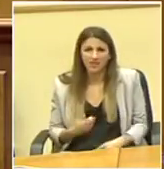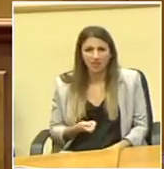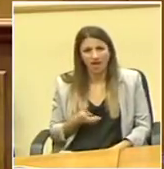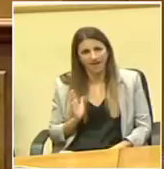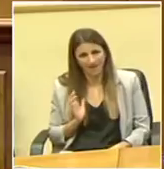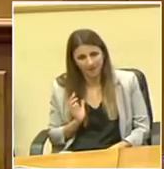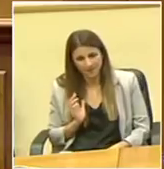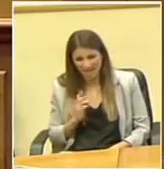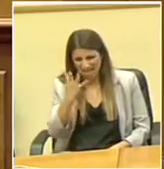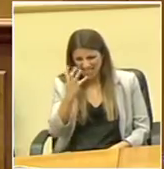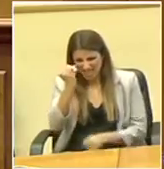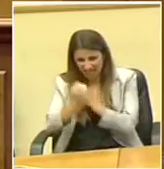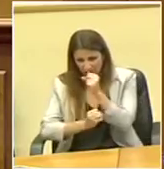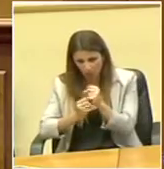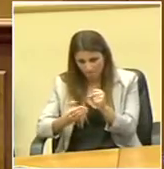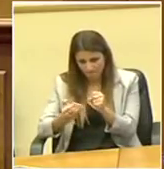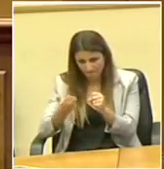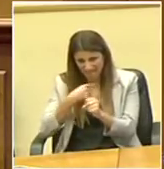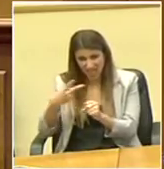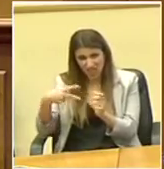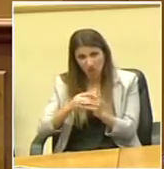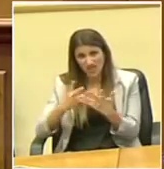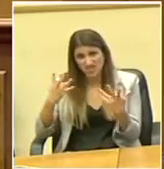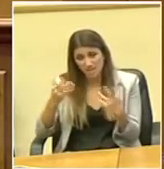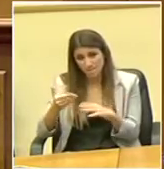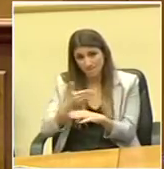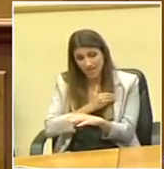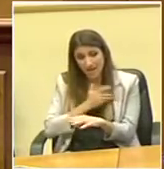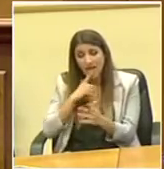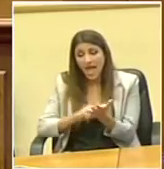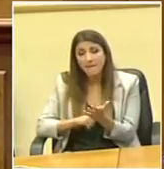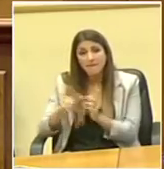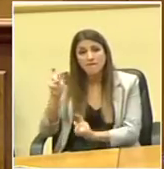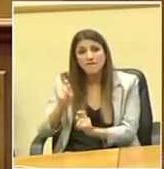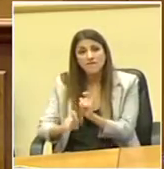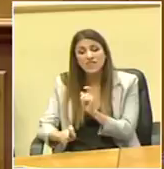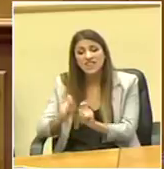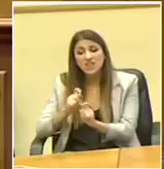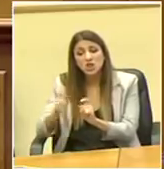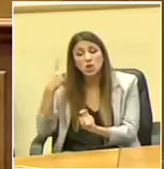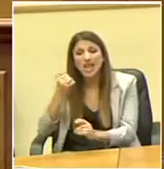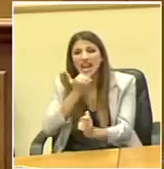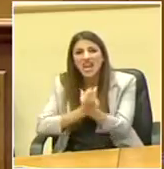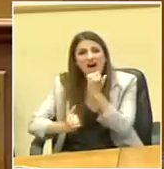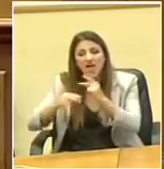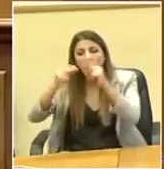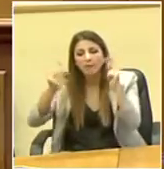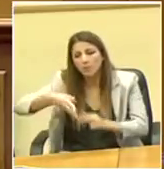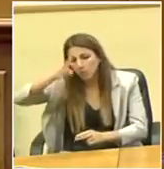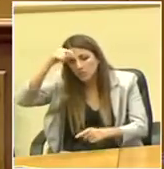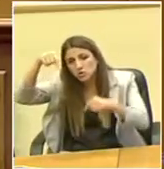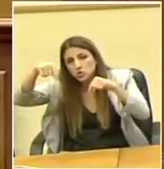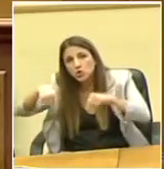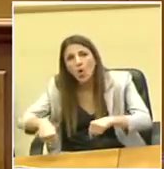στα 40 χρόνια πριν το 2009 δεν είχατε χτίσει ένα κομματικό κράτος. Πού θα ήταν η Ελλάδα τώρα αν πριν